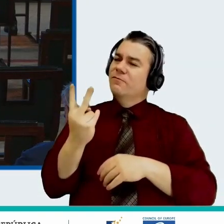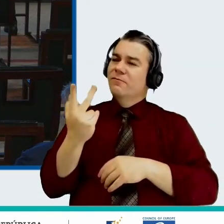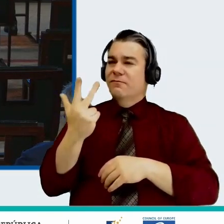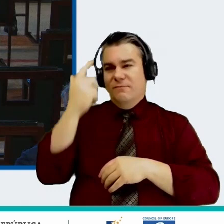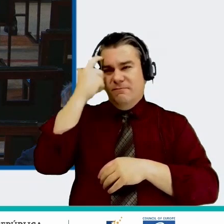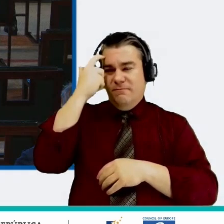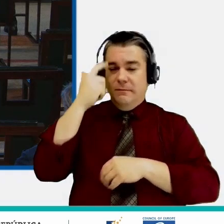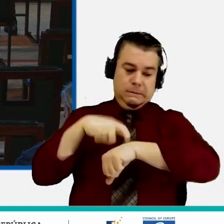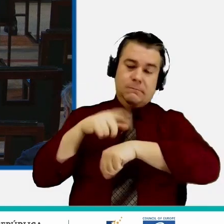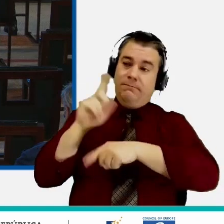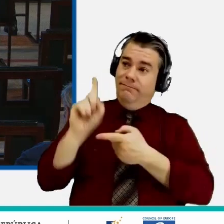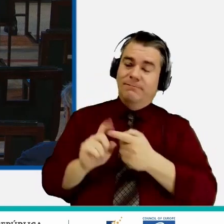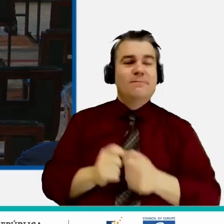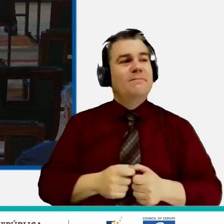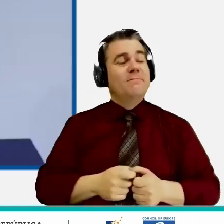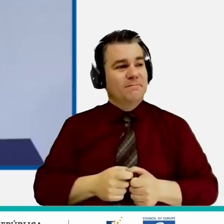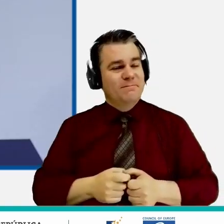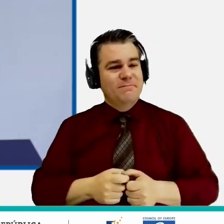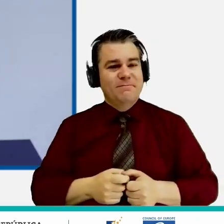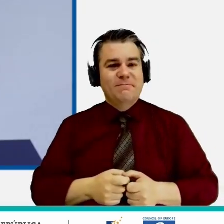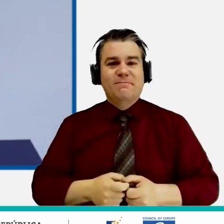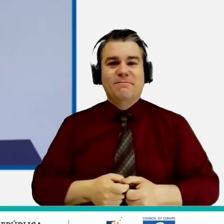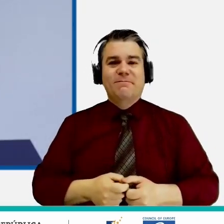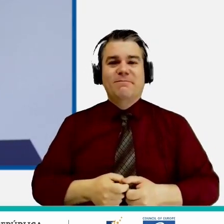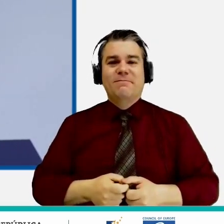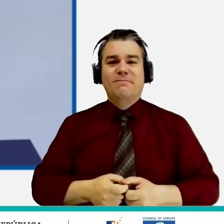much. Я буду, уважаемые коллеги, очень краток.